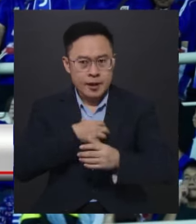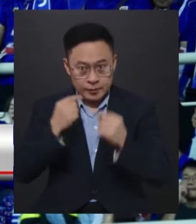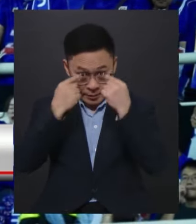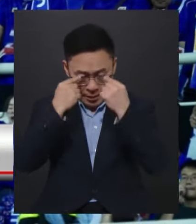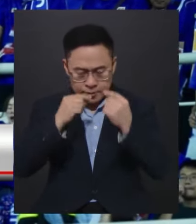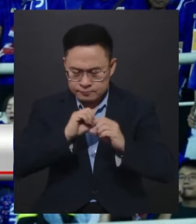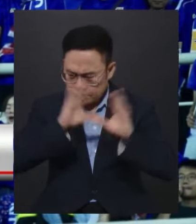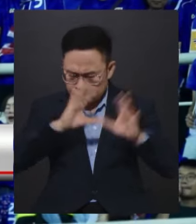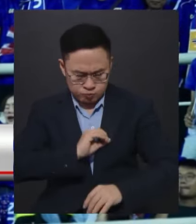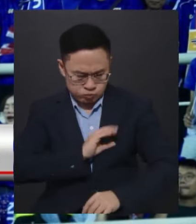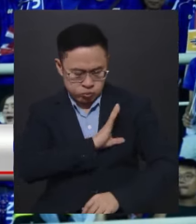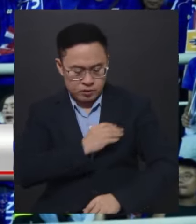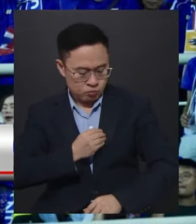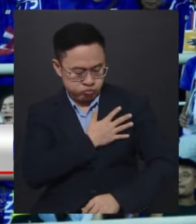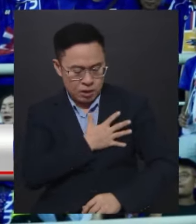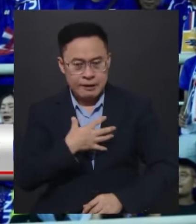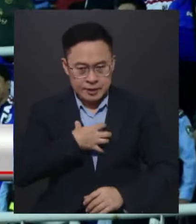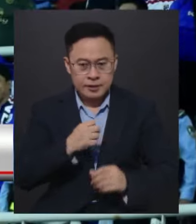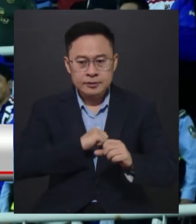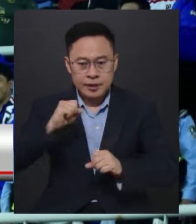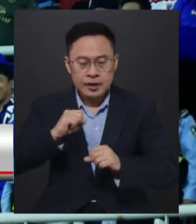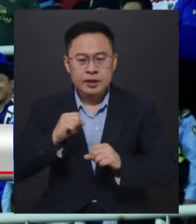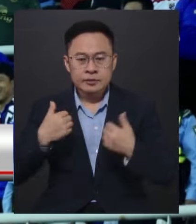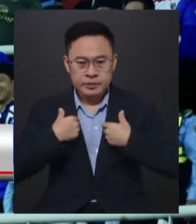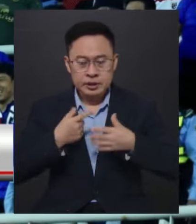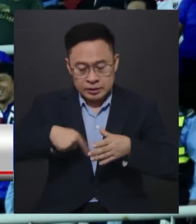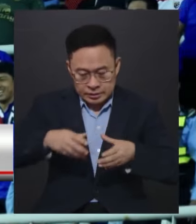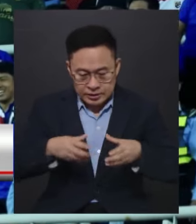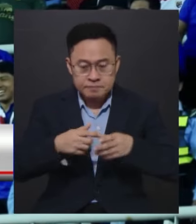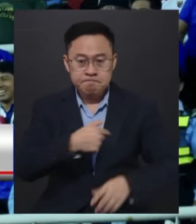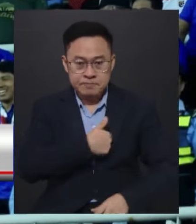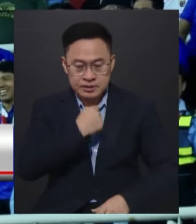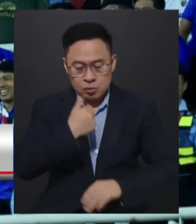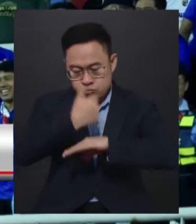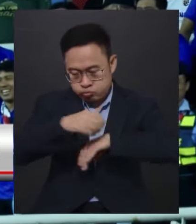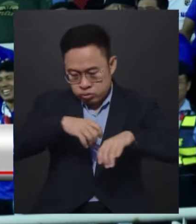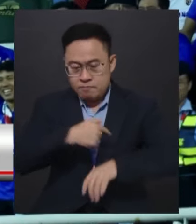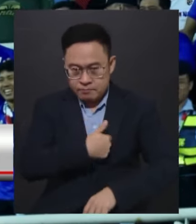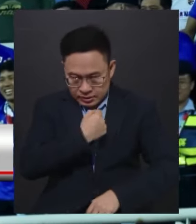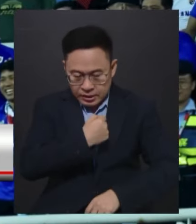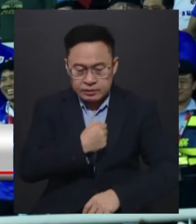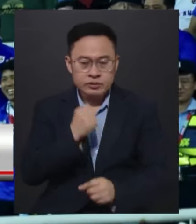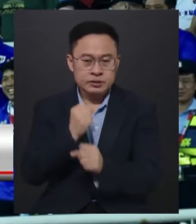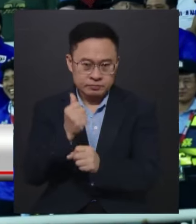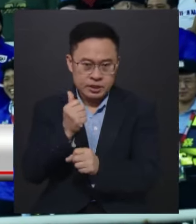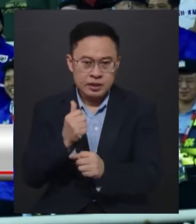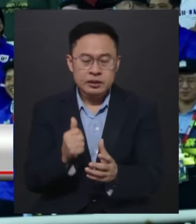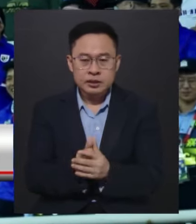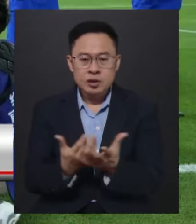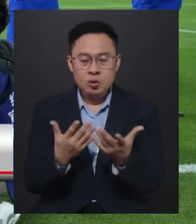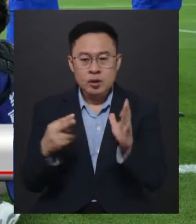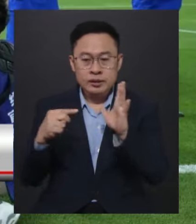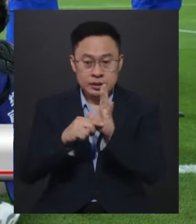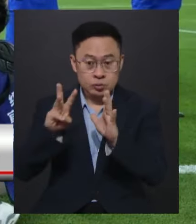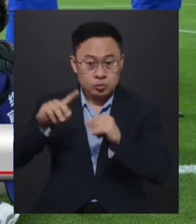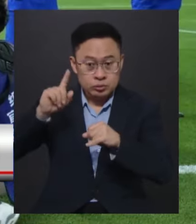มั่นในสาฟโค้ชเราต้องเชื่อมั่นก่อนถึงจะประสบความสำเร็จผมเชื่อมั่นว่าเราสามารถเก็บ 3แต้มใน